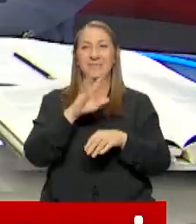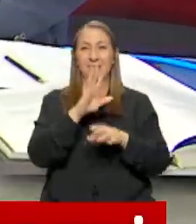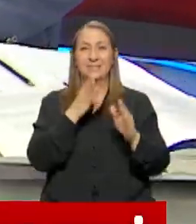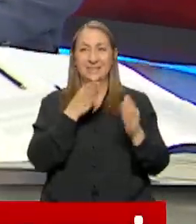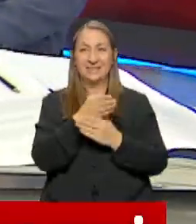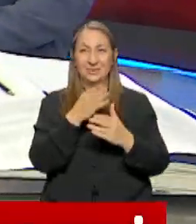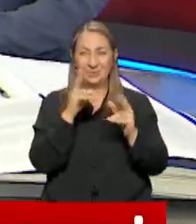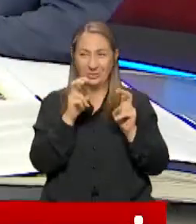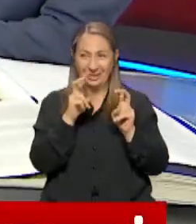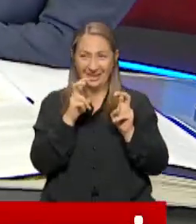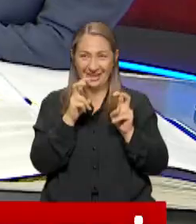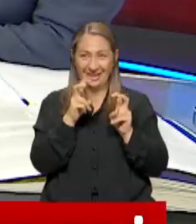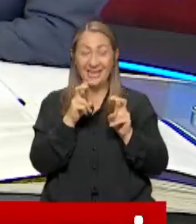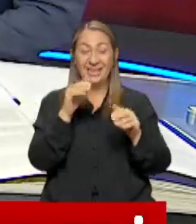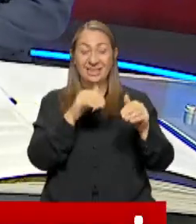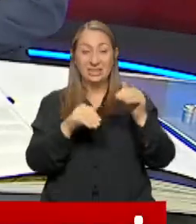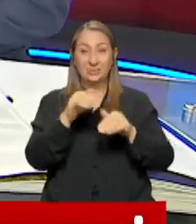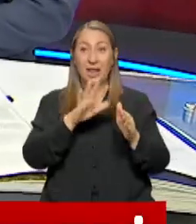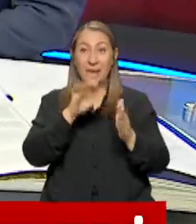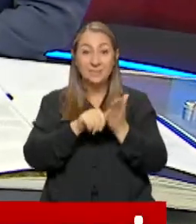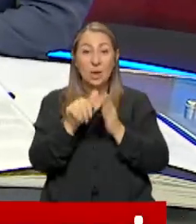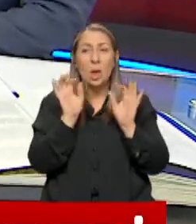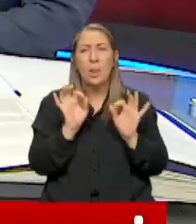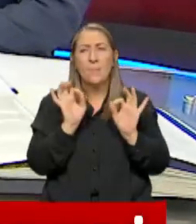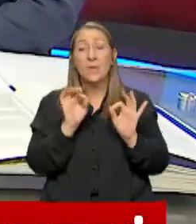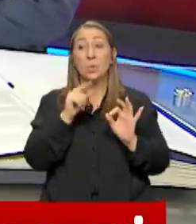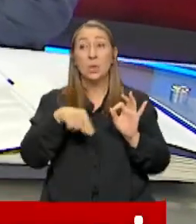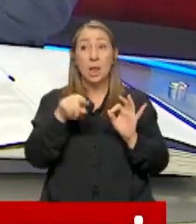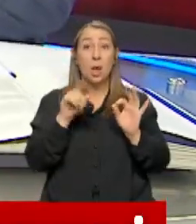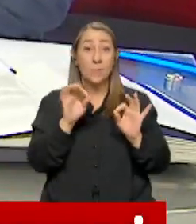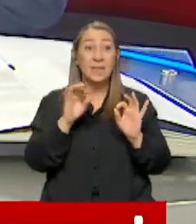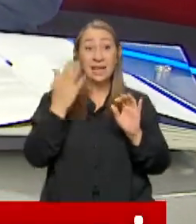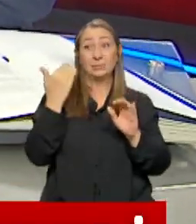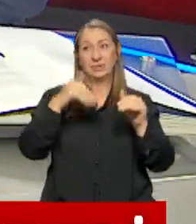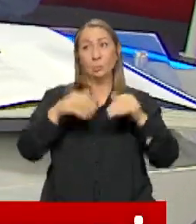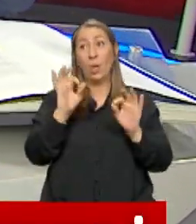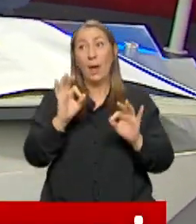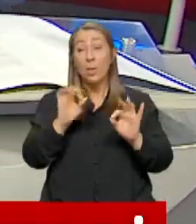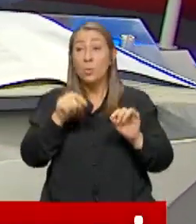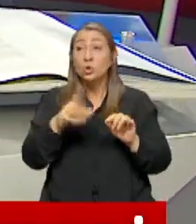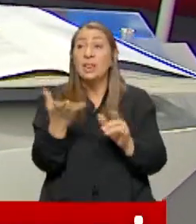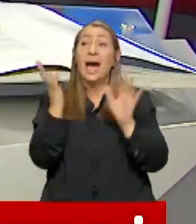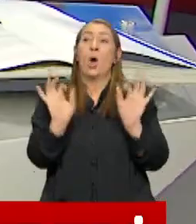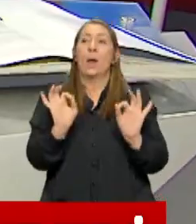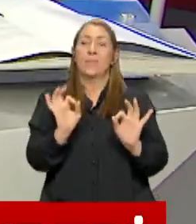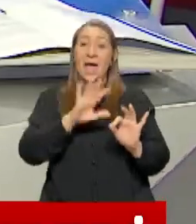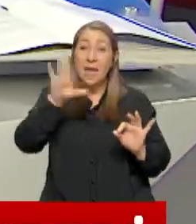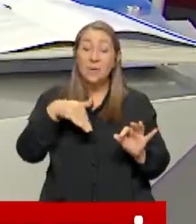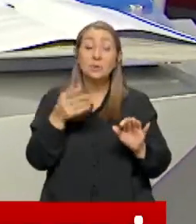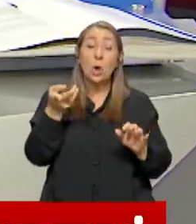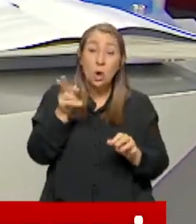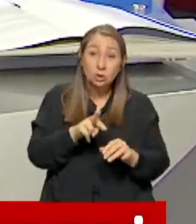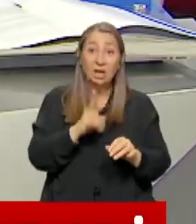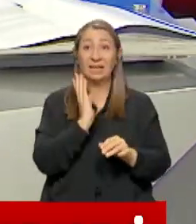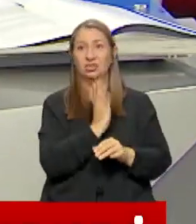girdin ya Ee seçimlerin hepsi kritik Bunların hepsi önemiydi Ama bu seçim çok daha önemli hepimiz öbür